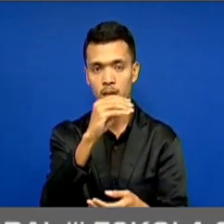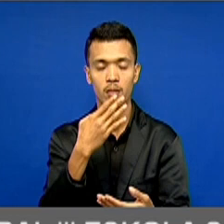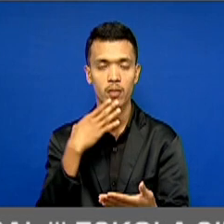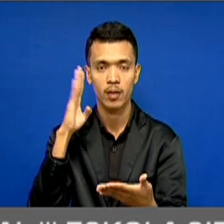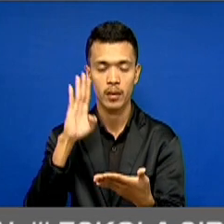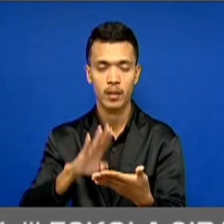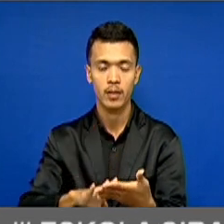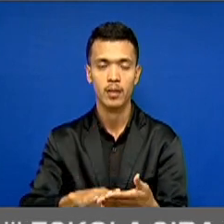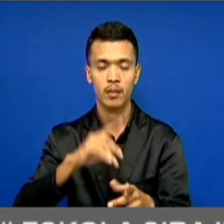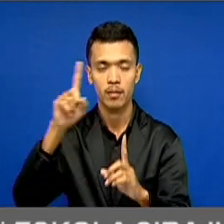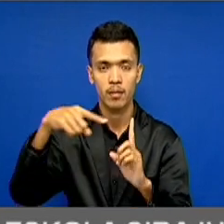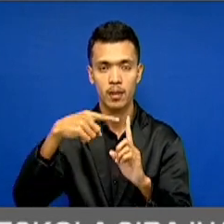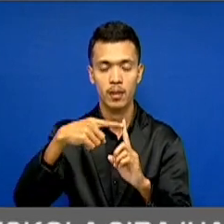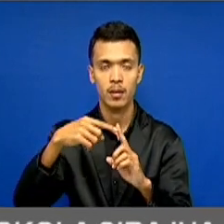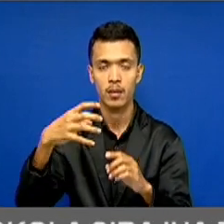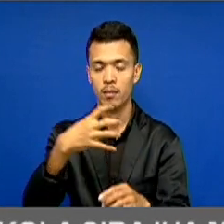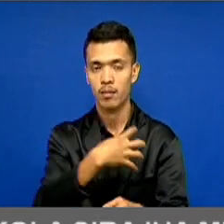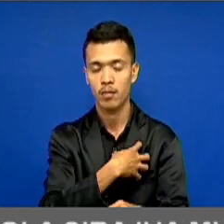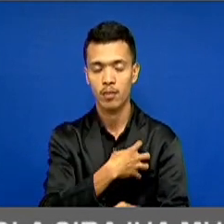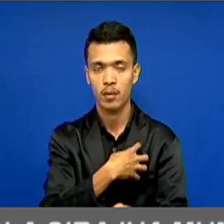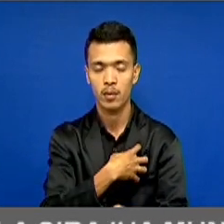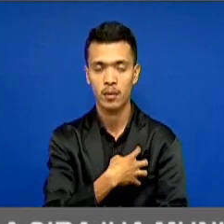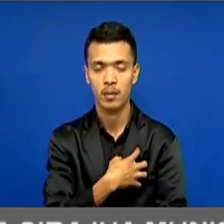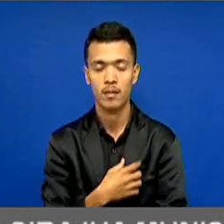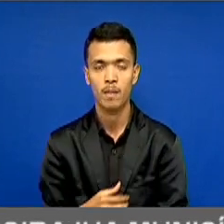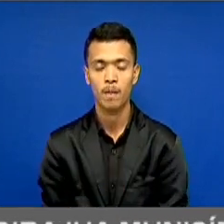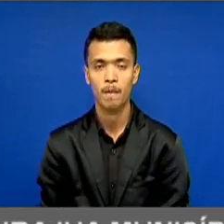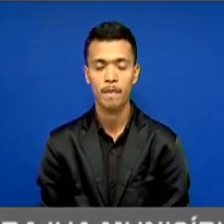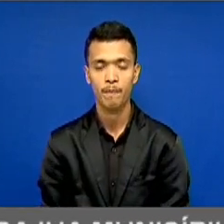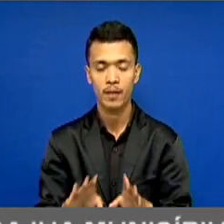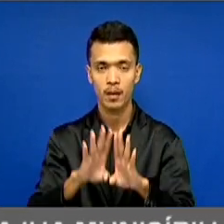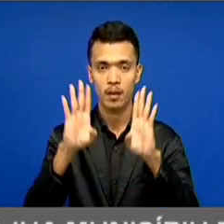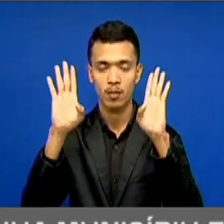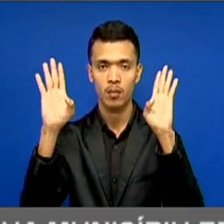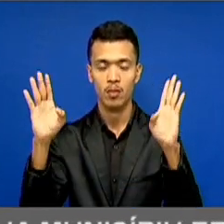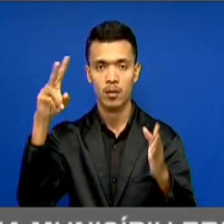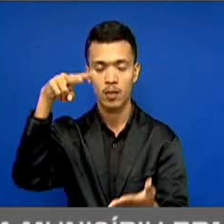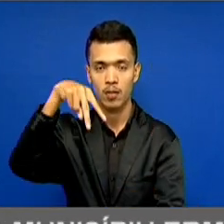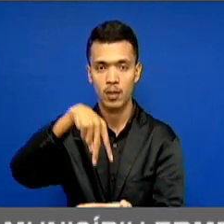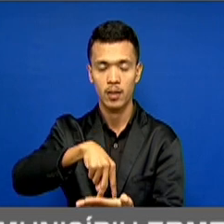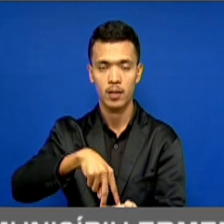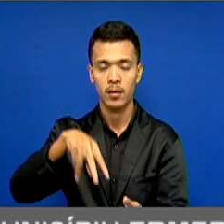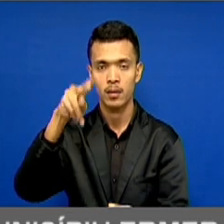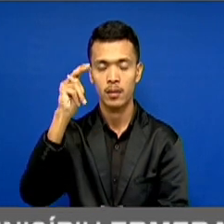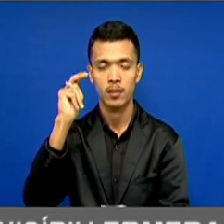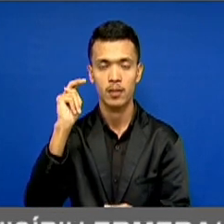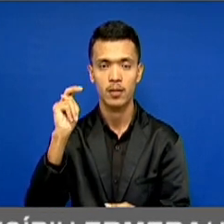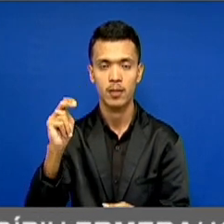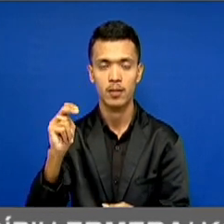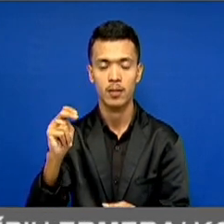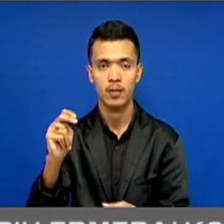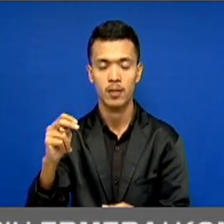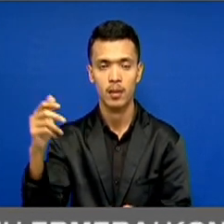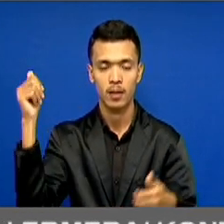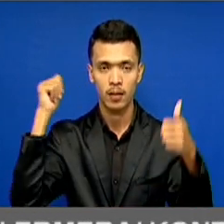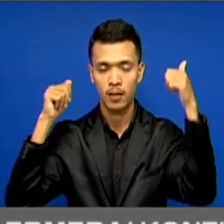desvantagem. Kari BTN atau loke atau hari ini ya atau hal